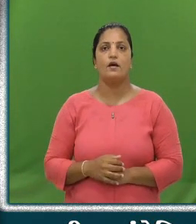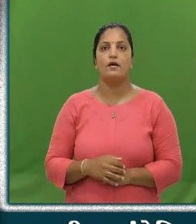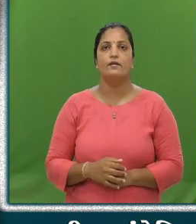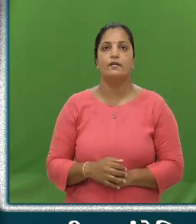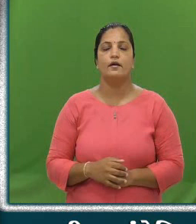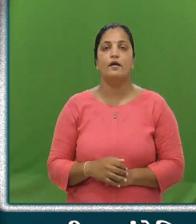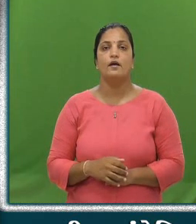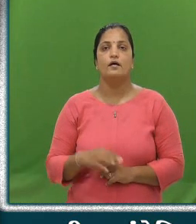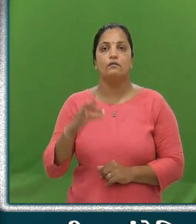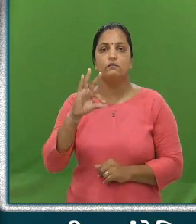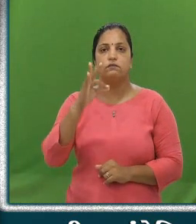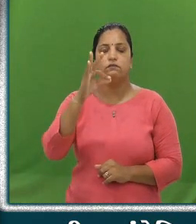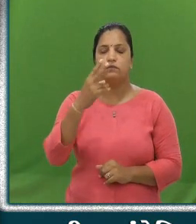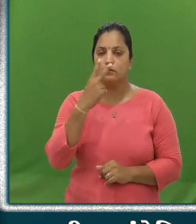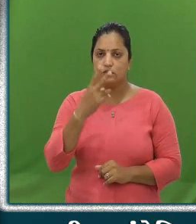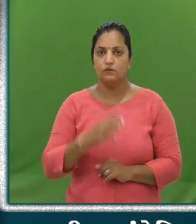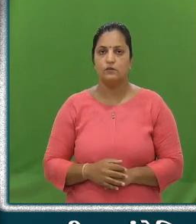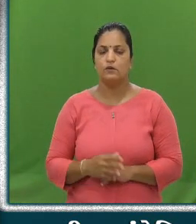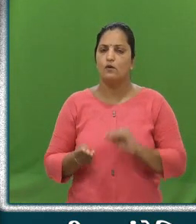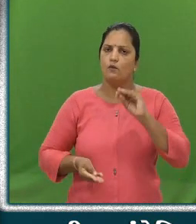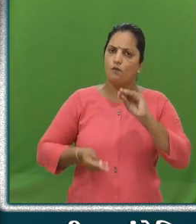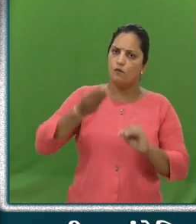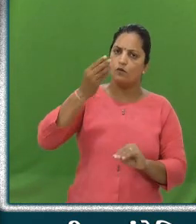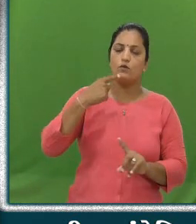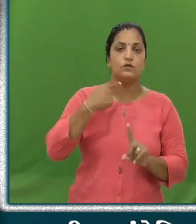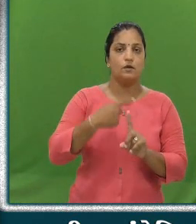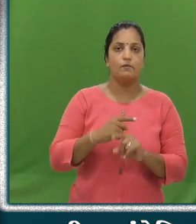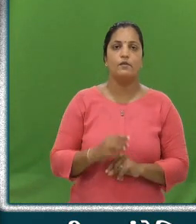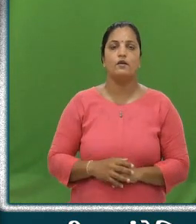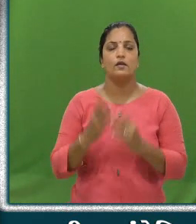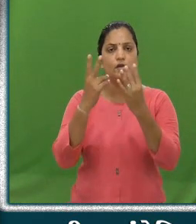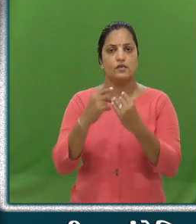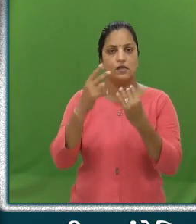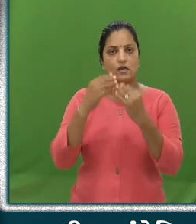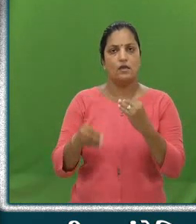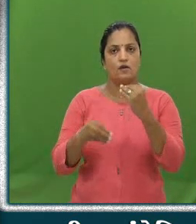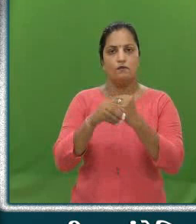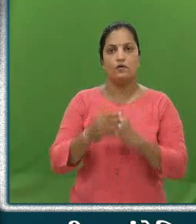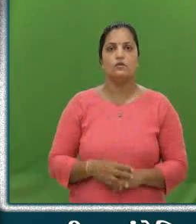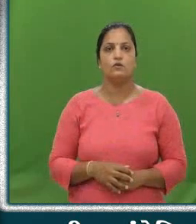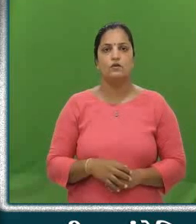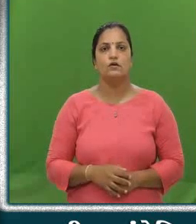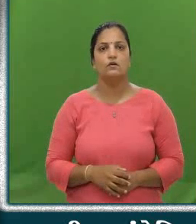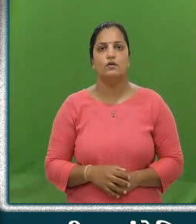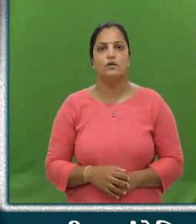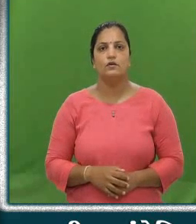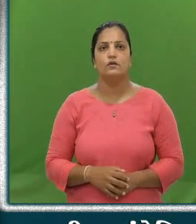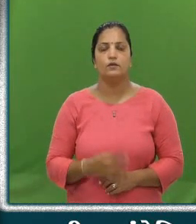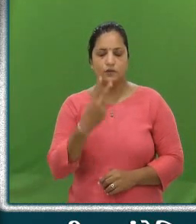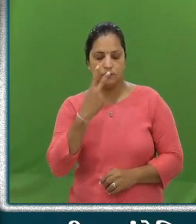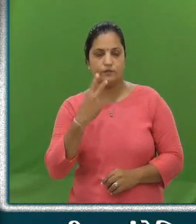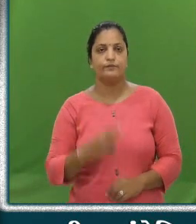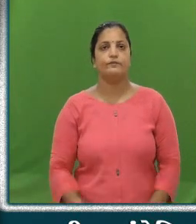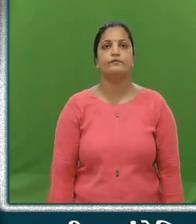12 ભમરા કેવા છે તો તેઓની સંખ્યા વધારે છે અને તેઓની અંદર સંખ્યા વધતા જનનિક ભિન્નતાઓ થતી